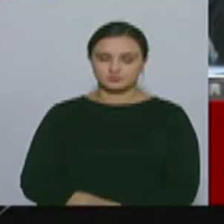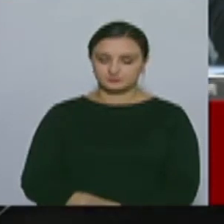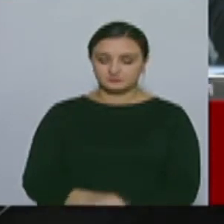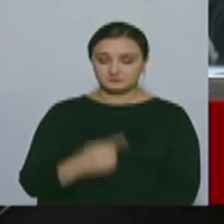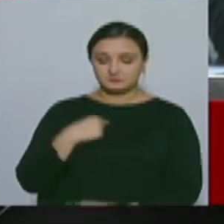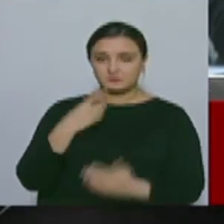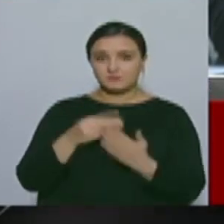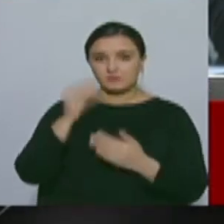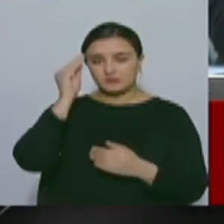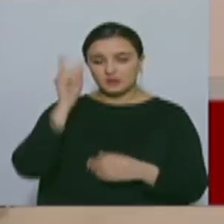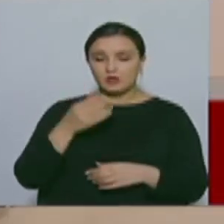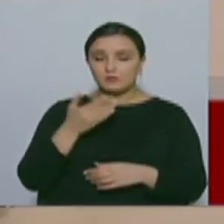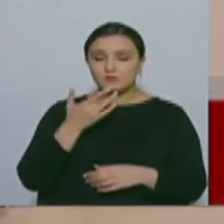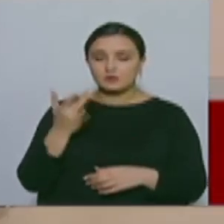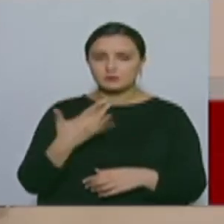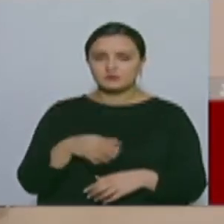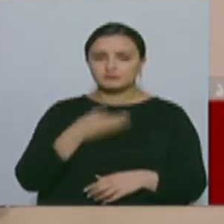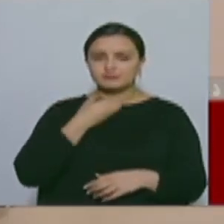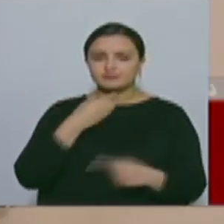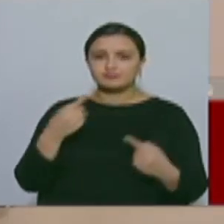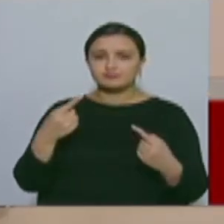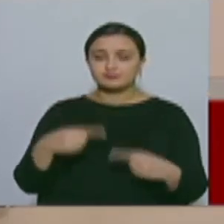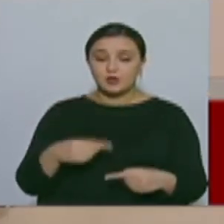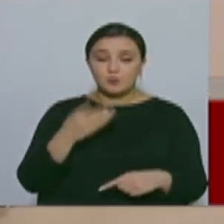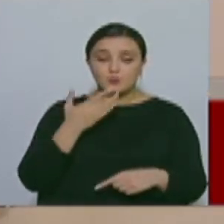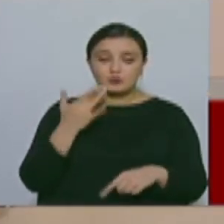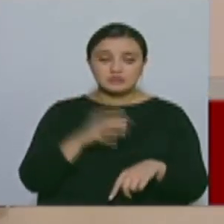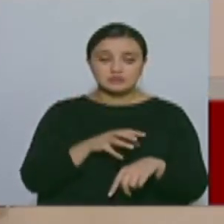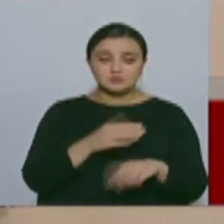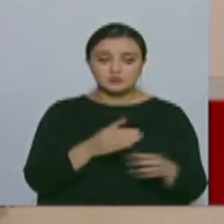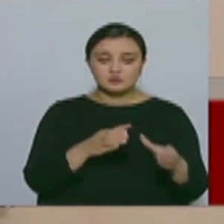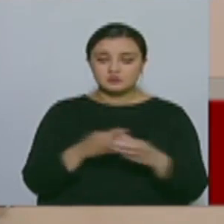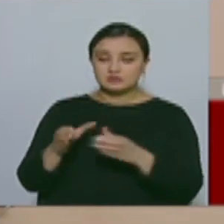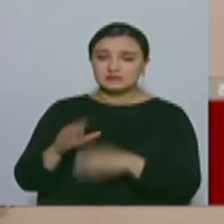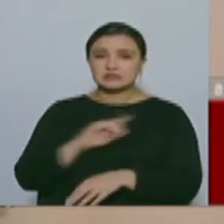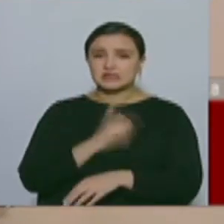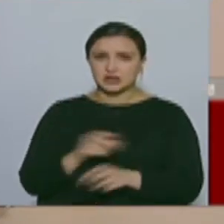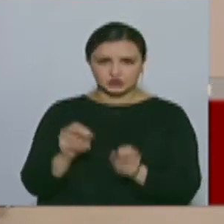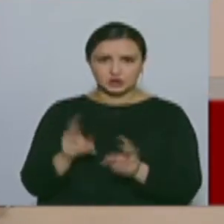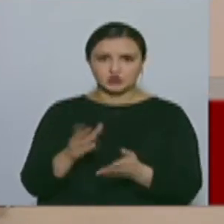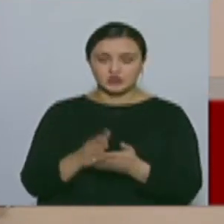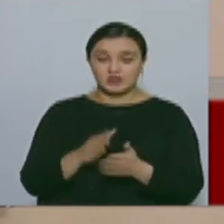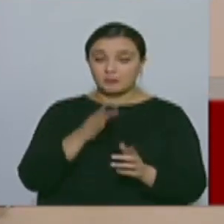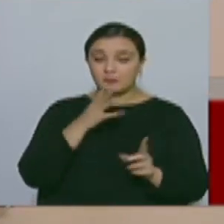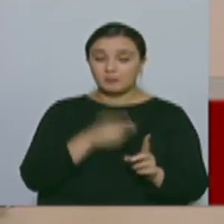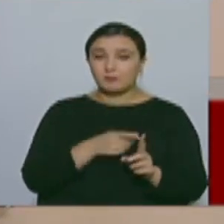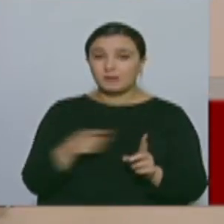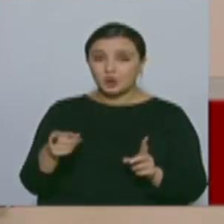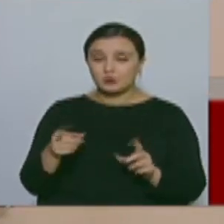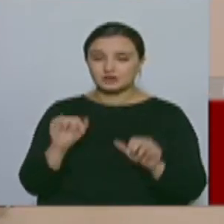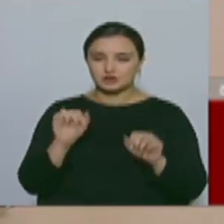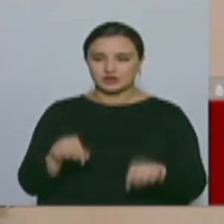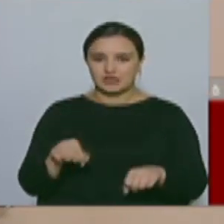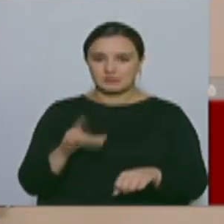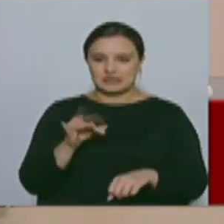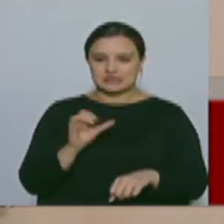მე ვფიქრობ რომ ეს პოლიტიკური კრიზისი უკვე ამ პოლიტიკური ძალებისთვისაც საშიშია, იმიტომ რომ შეიძლება რომ რაღაცა პერიოდი შენ გარისკო